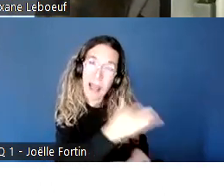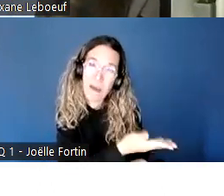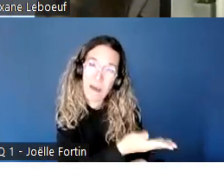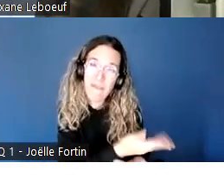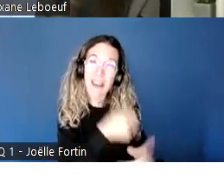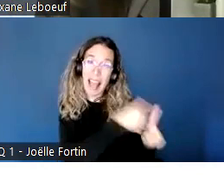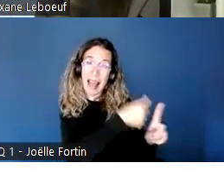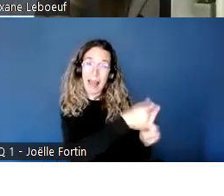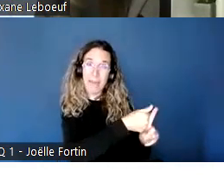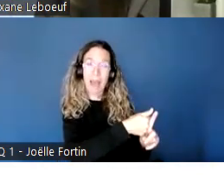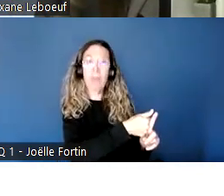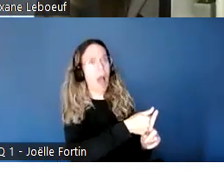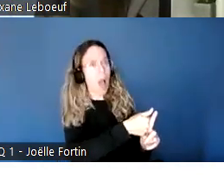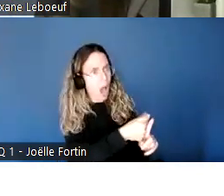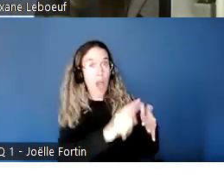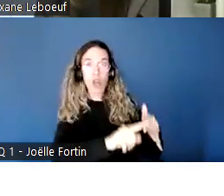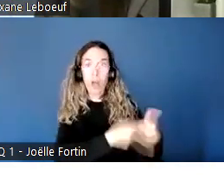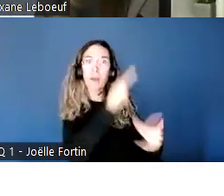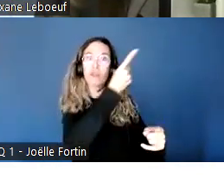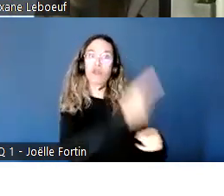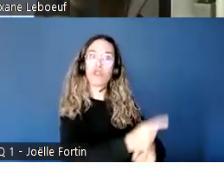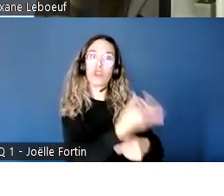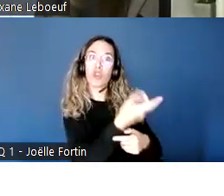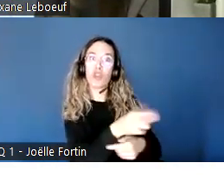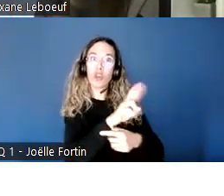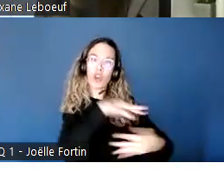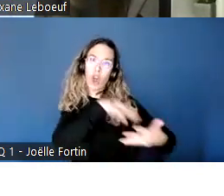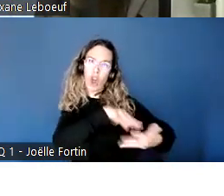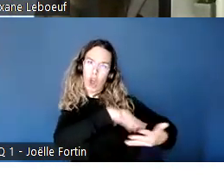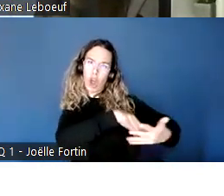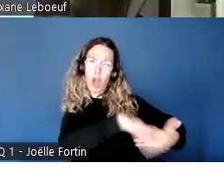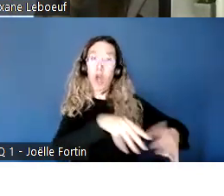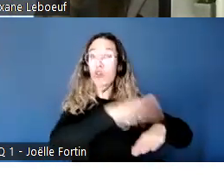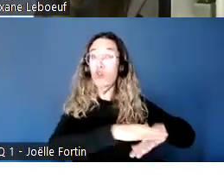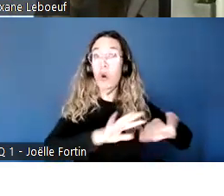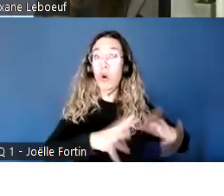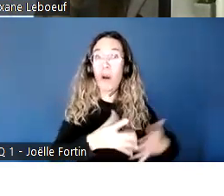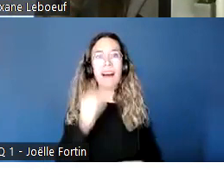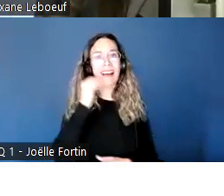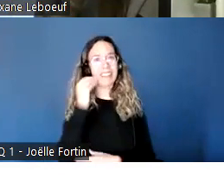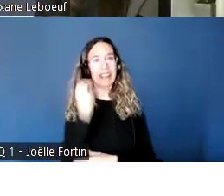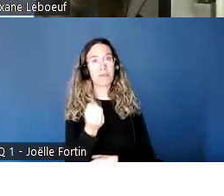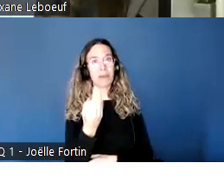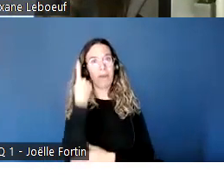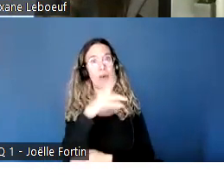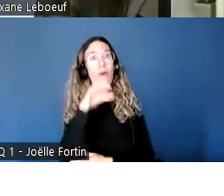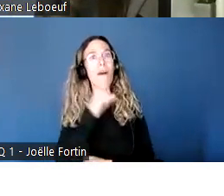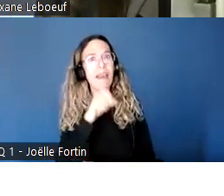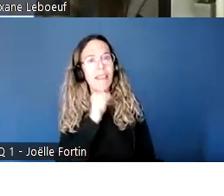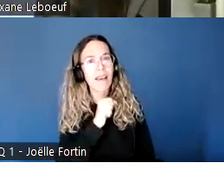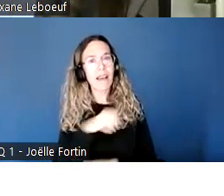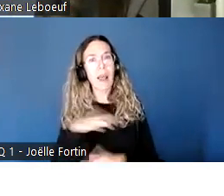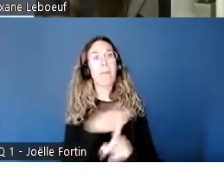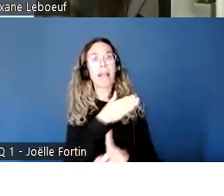est là, et qui commençait tout juste un doctorat, justement, sur les résidences privées pour aînés, donc maltraitance en résidence